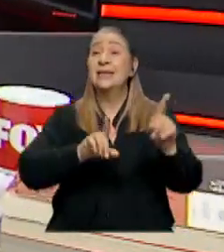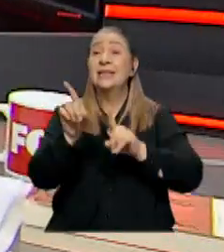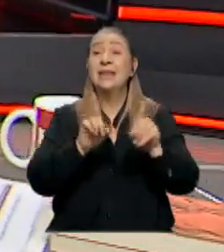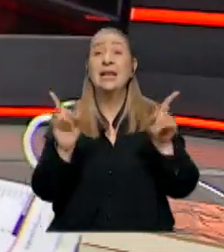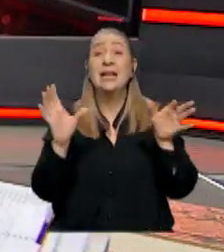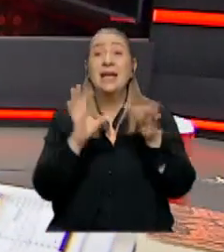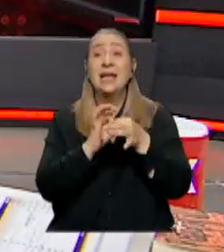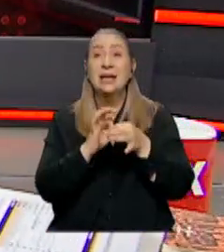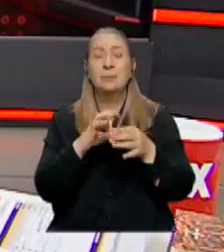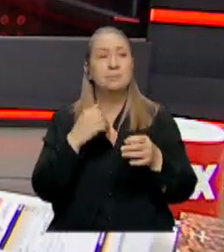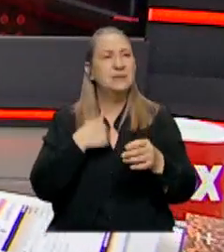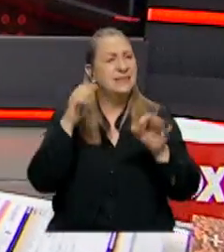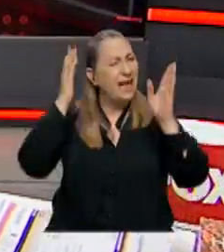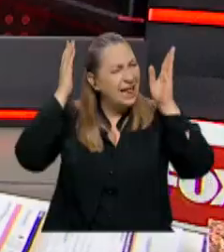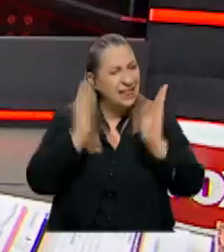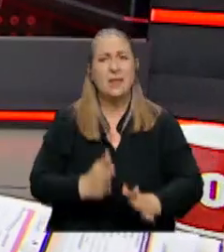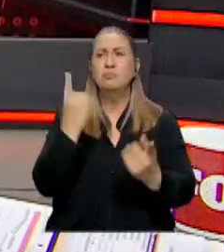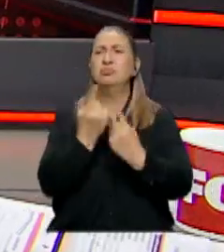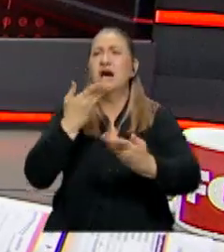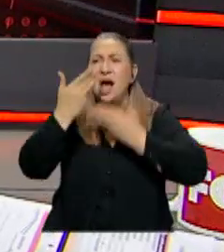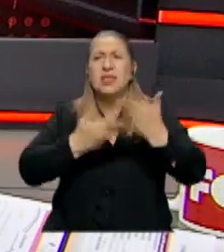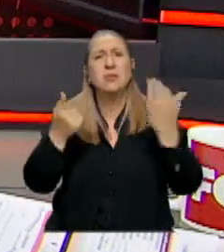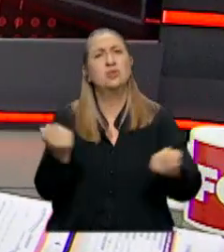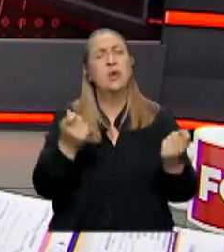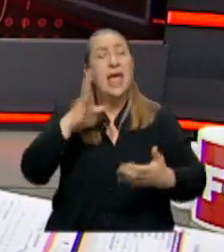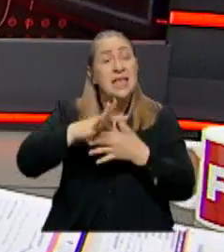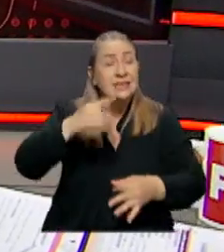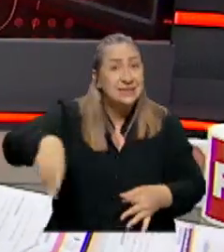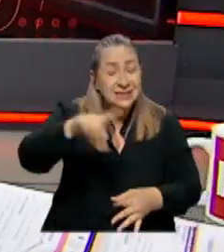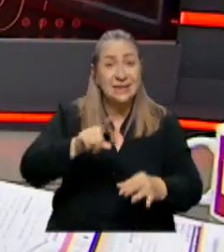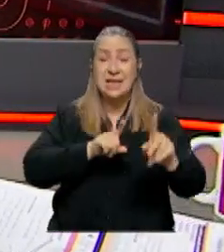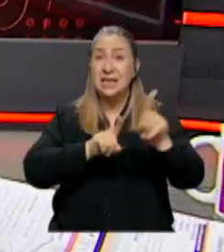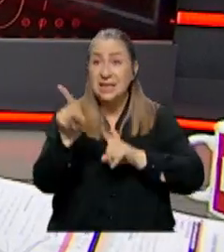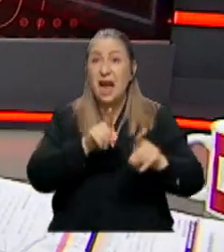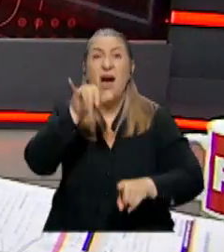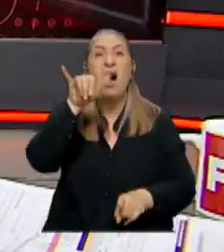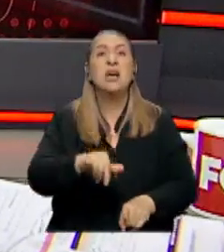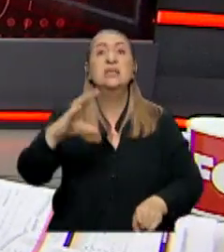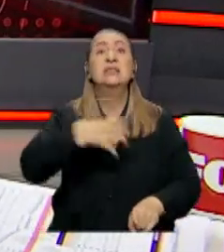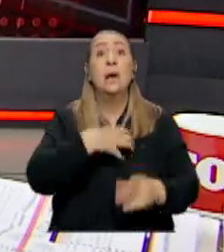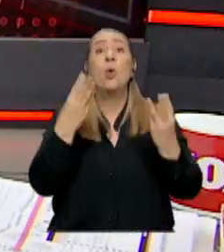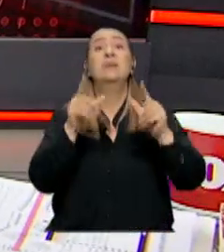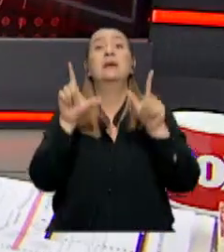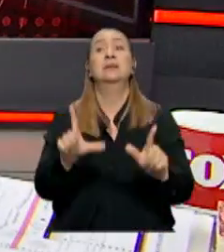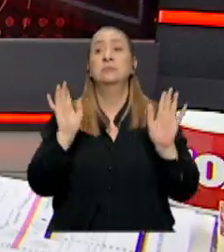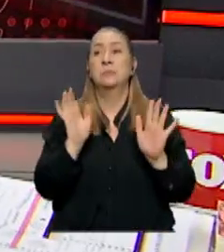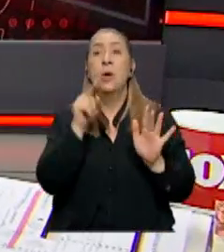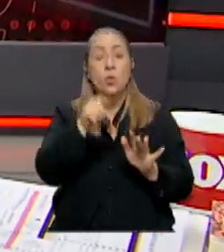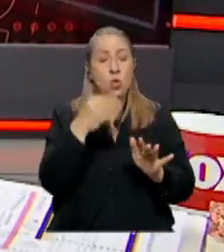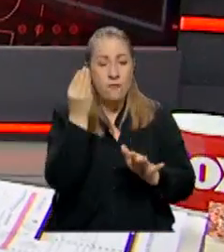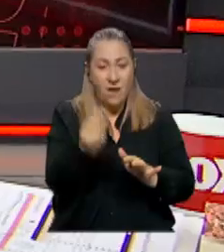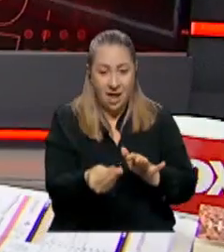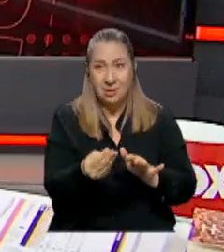internetle ilgili biz burada sürekli bir şeyler anlatmaya çalışıyoruz. İnsan internet hakkına sahip olmalı. Böyle bunu